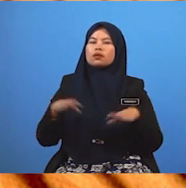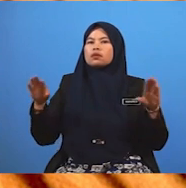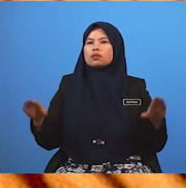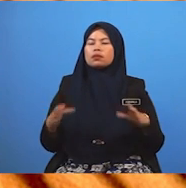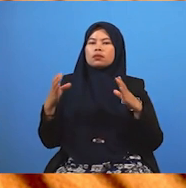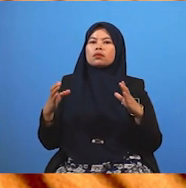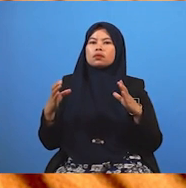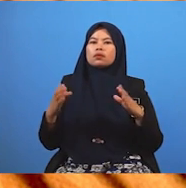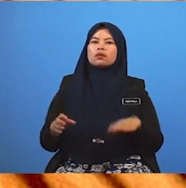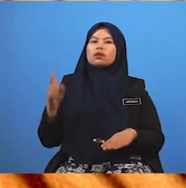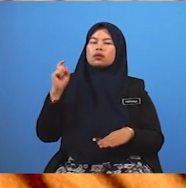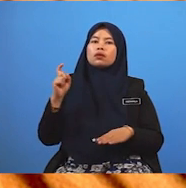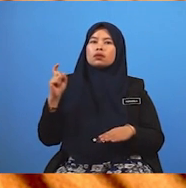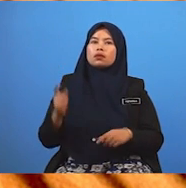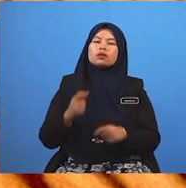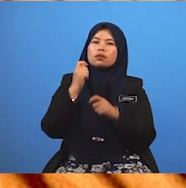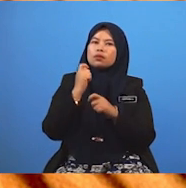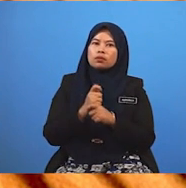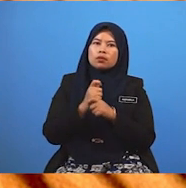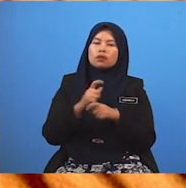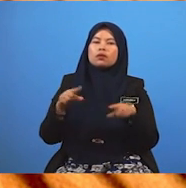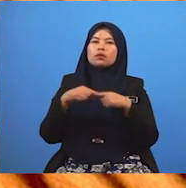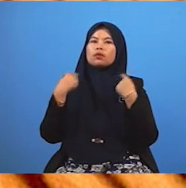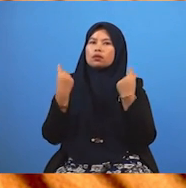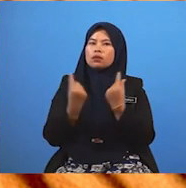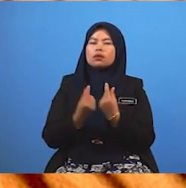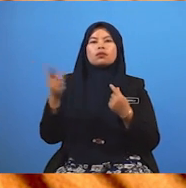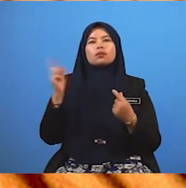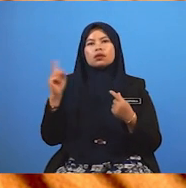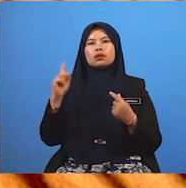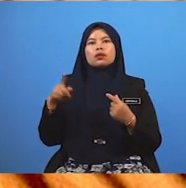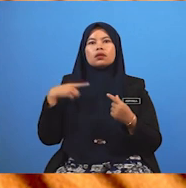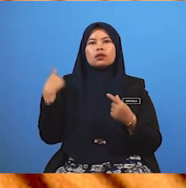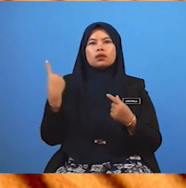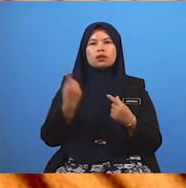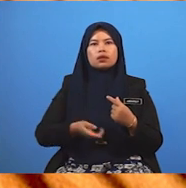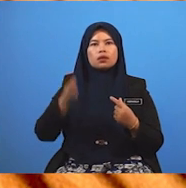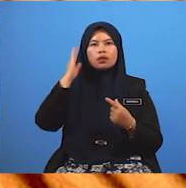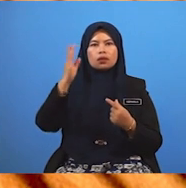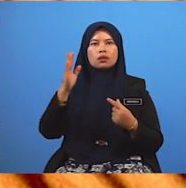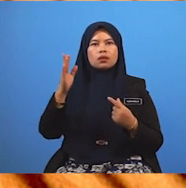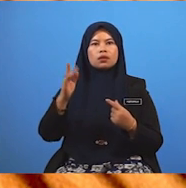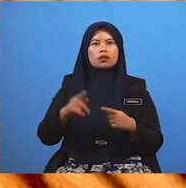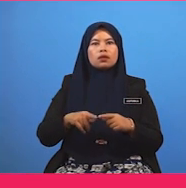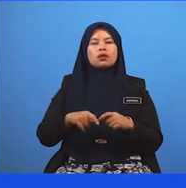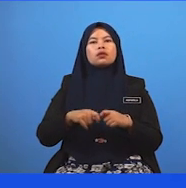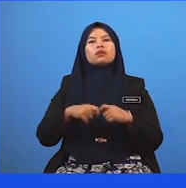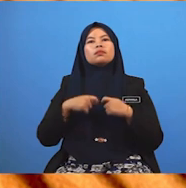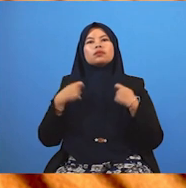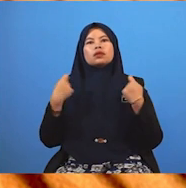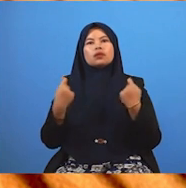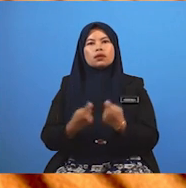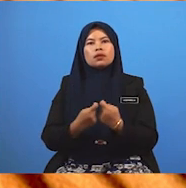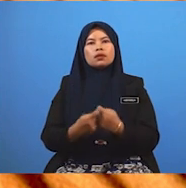menentukan golongan manakah kita akan ditempatkan oleh Allah Subhanahu wa